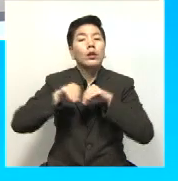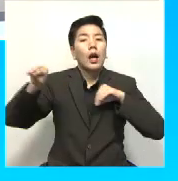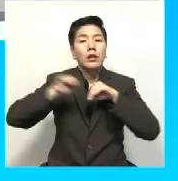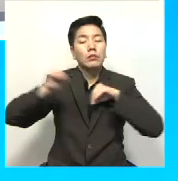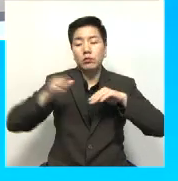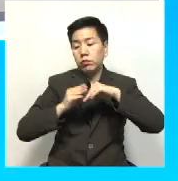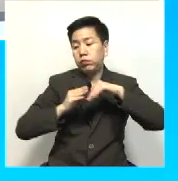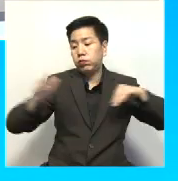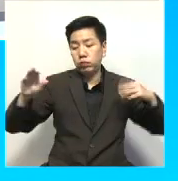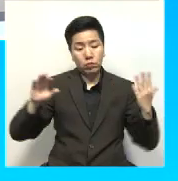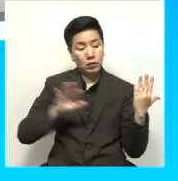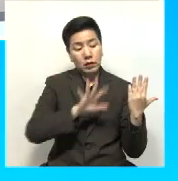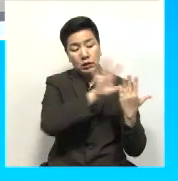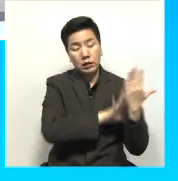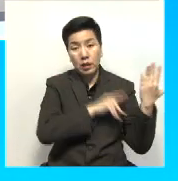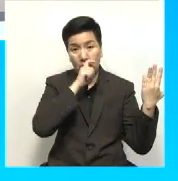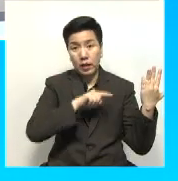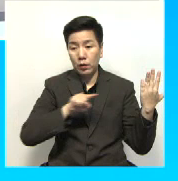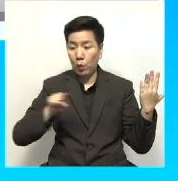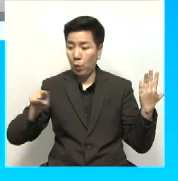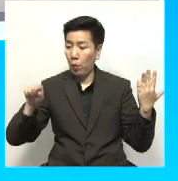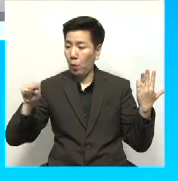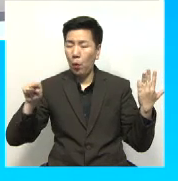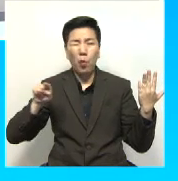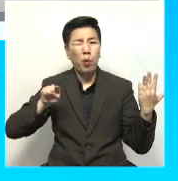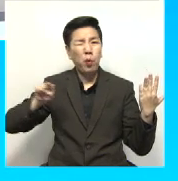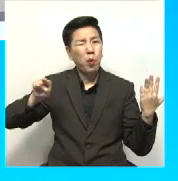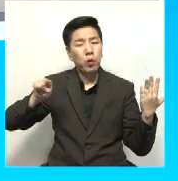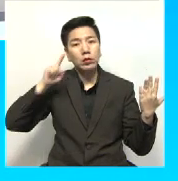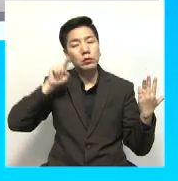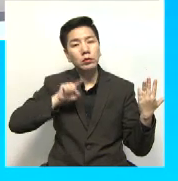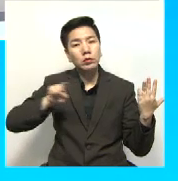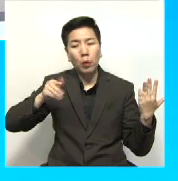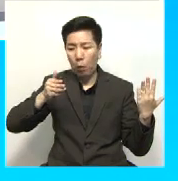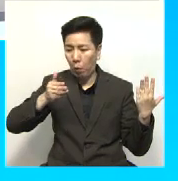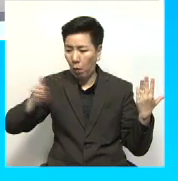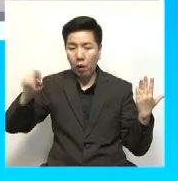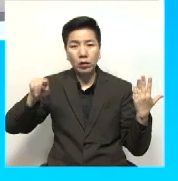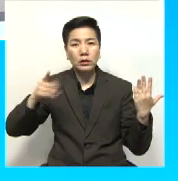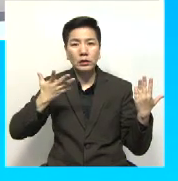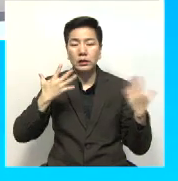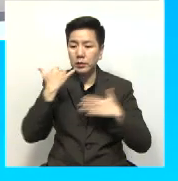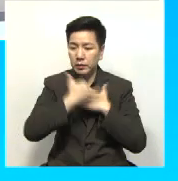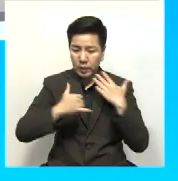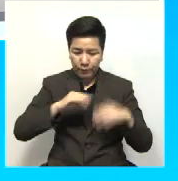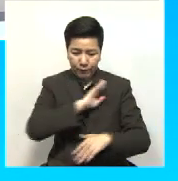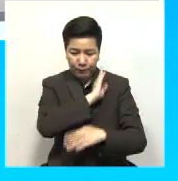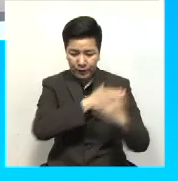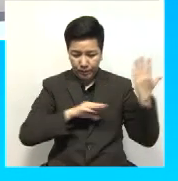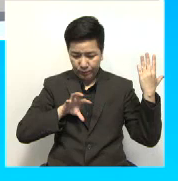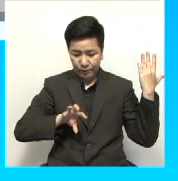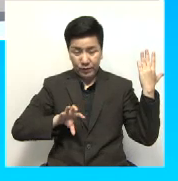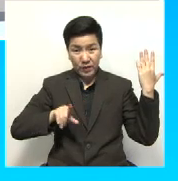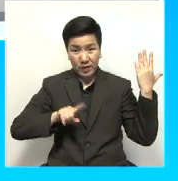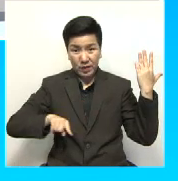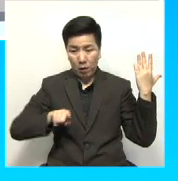ากพายุกองเลยนี้มันจะอยู่นู้นเหนือไกลออกไปจากประเทศฟิลิปปินส์นี่ห่าง